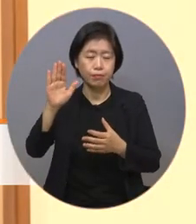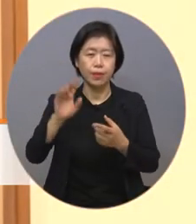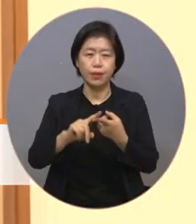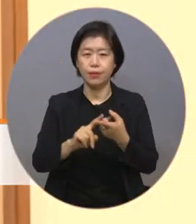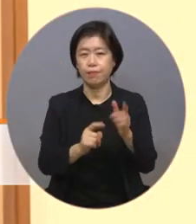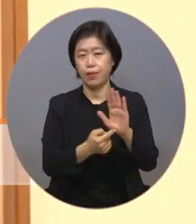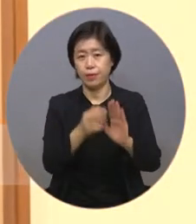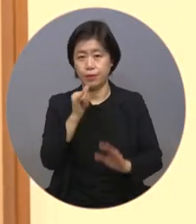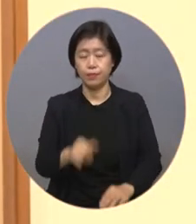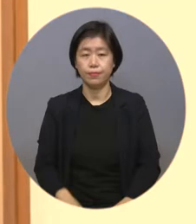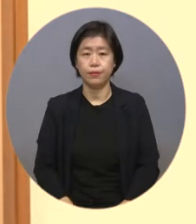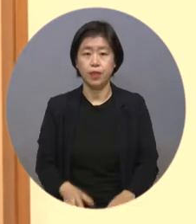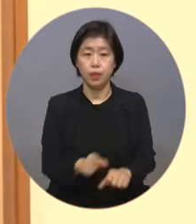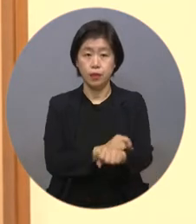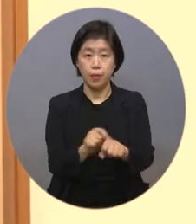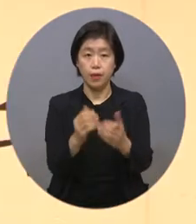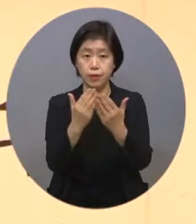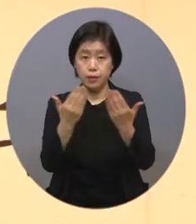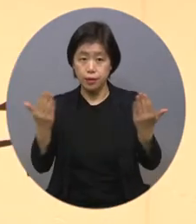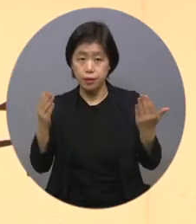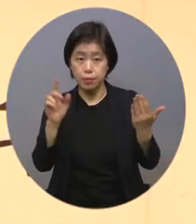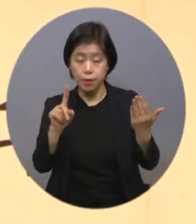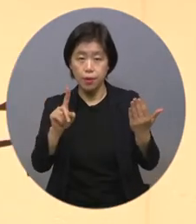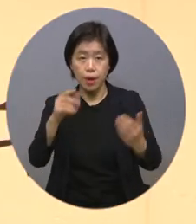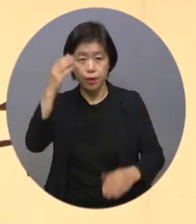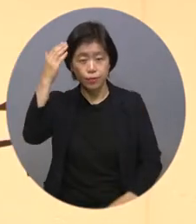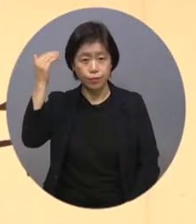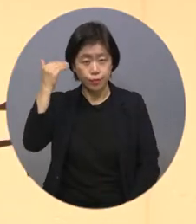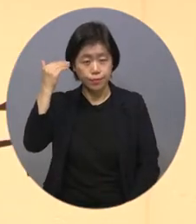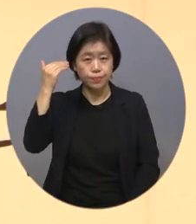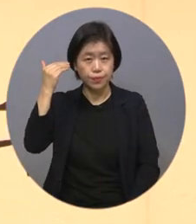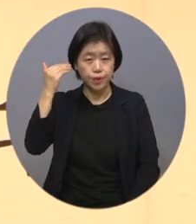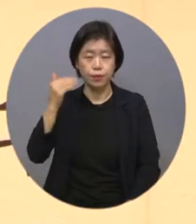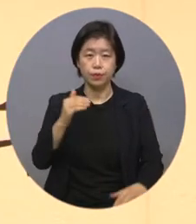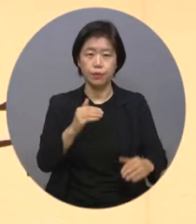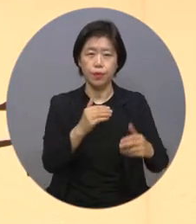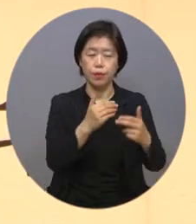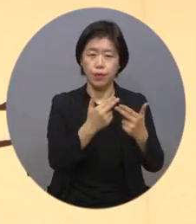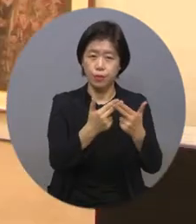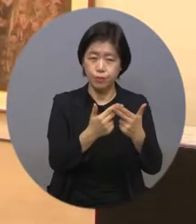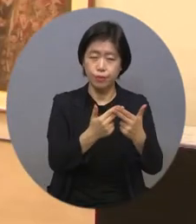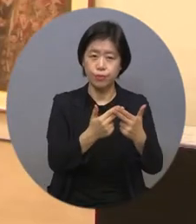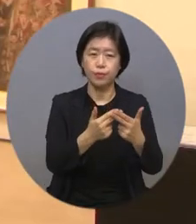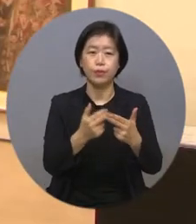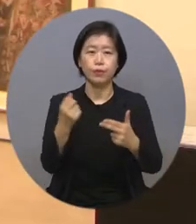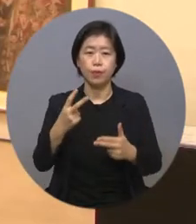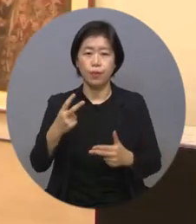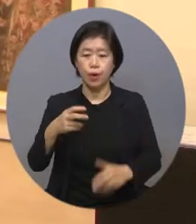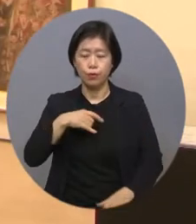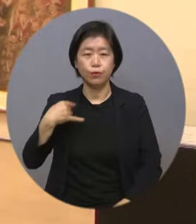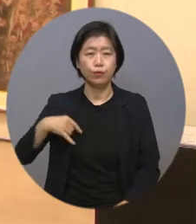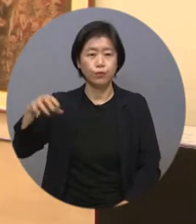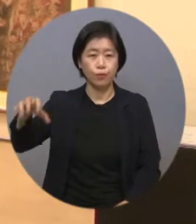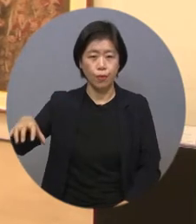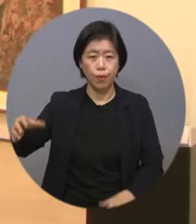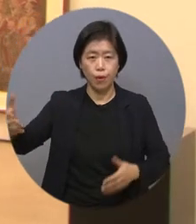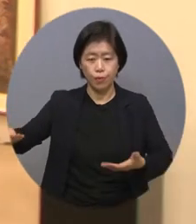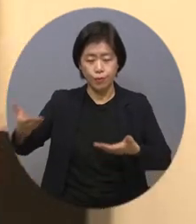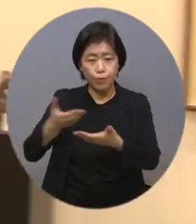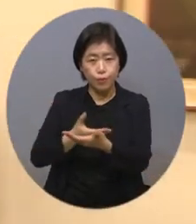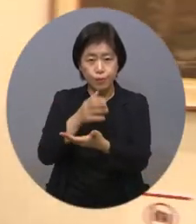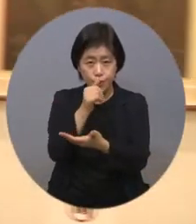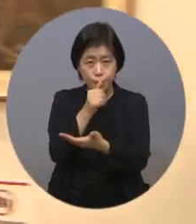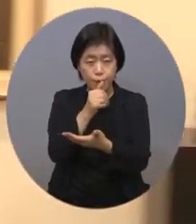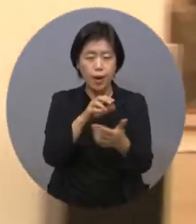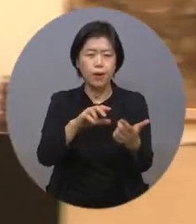특별전으로는 K-아트 국제교류협회와 함께 사중근 박물관에서 전시하는 작품의 연계와 한중 유물 및 회화 특별전이 준비되어